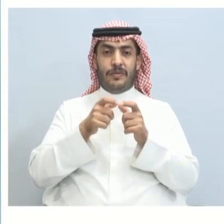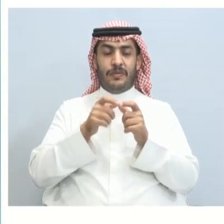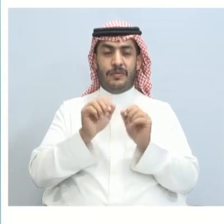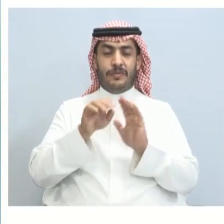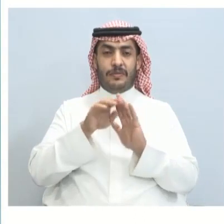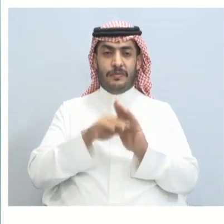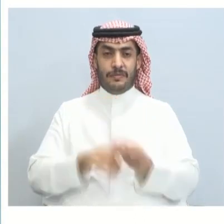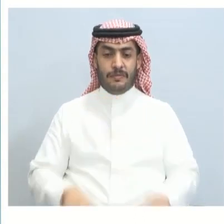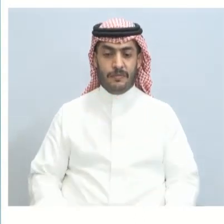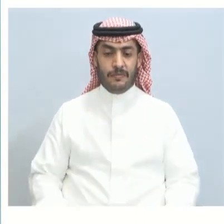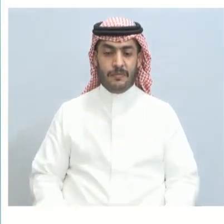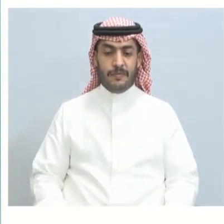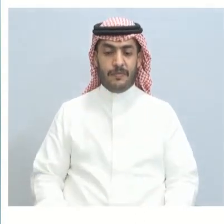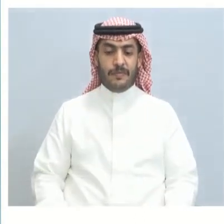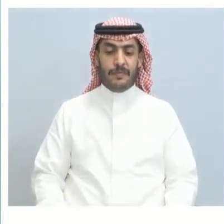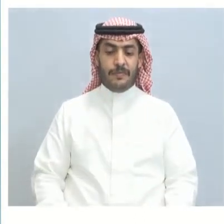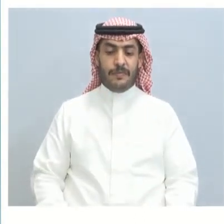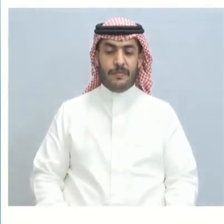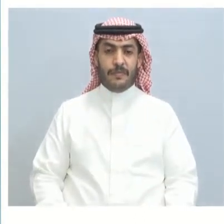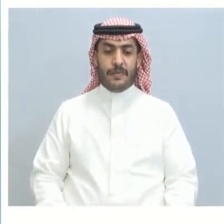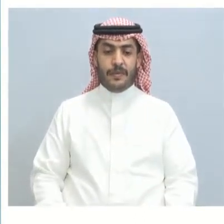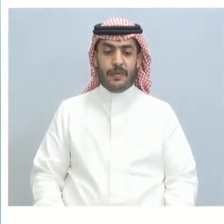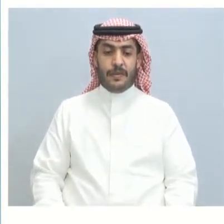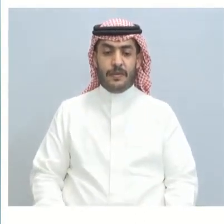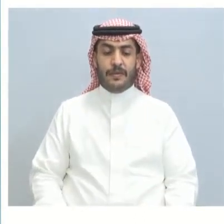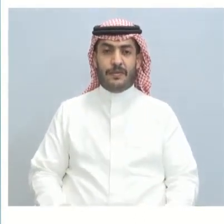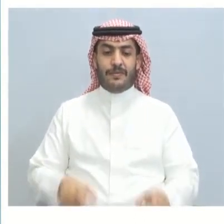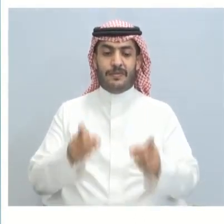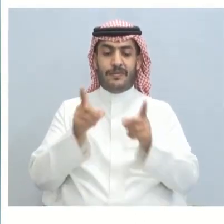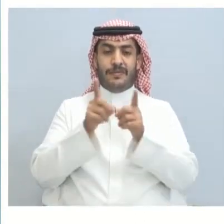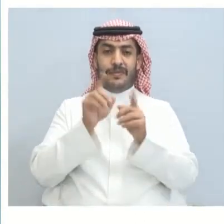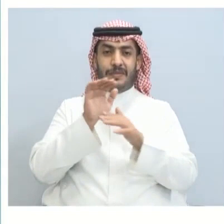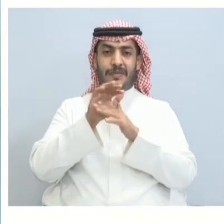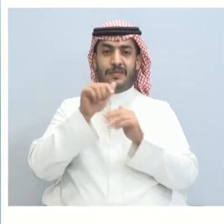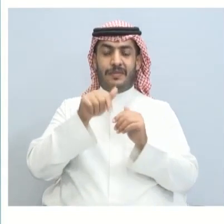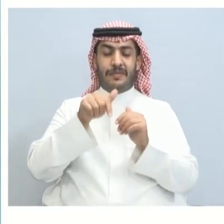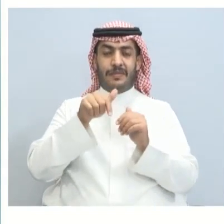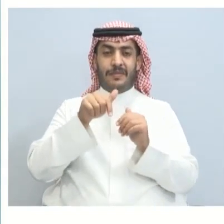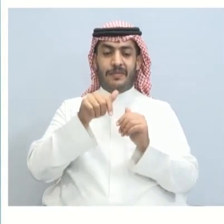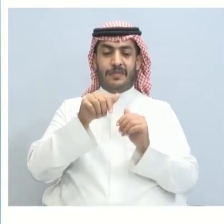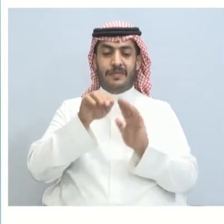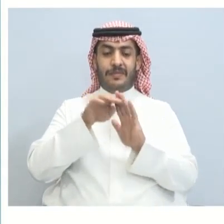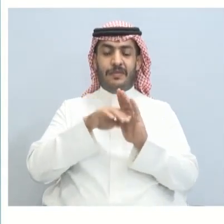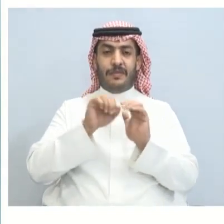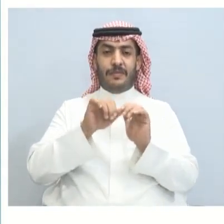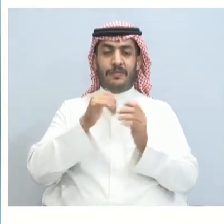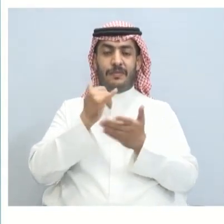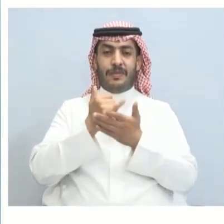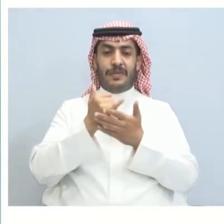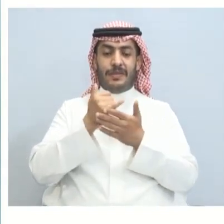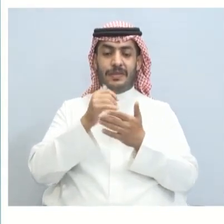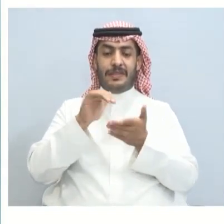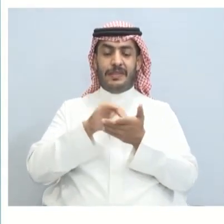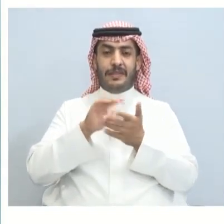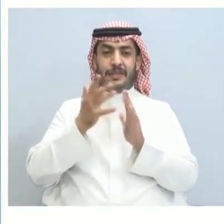محضر الاجتماع اذا ملخص ما ذكرناه اليوم تحدثنا عن مهام السكرتير